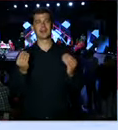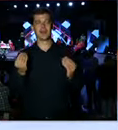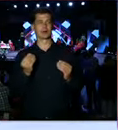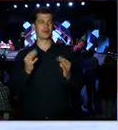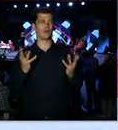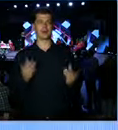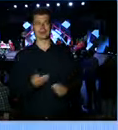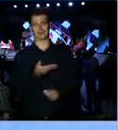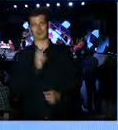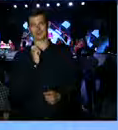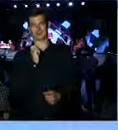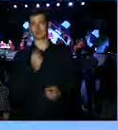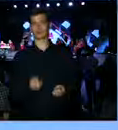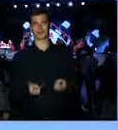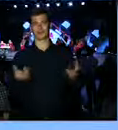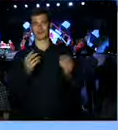piękne, cudowne.